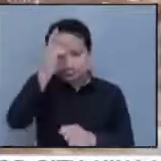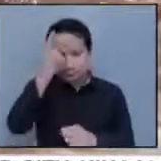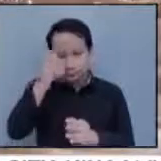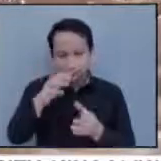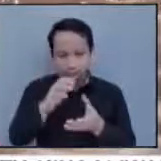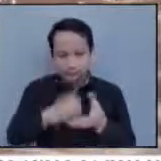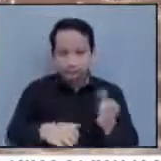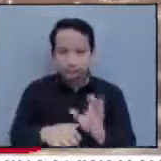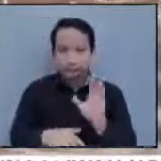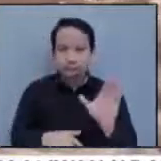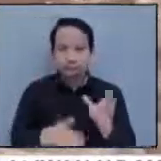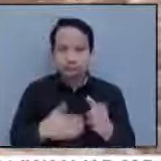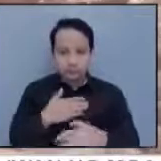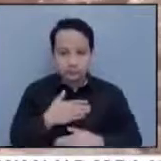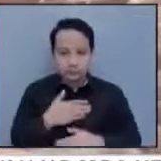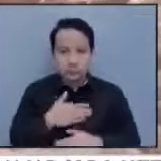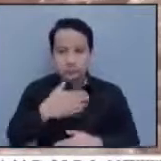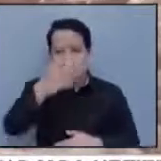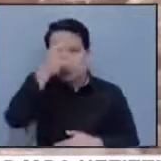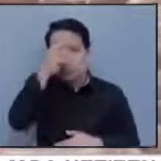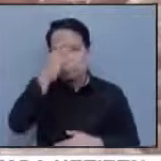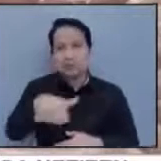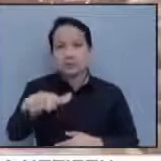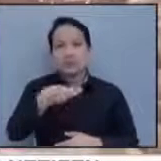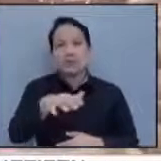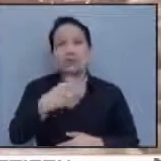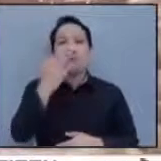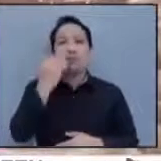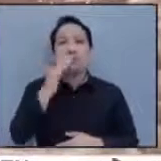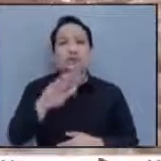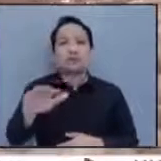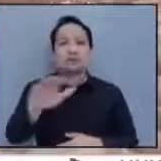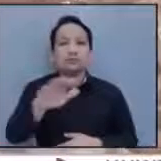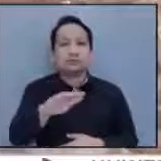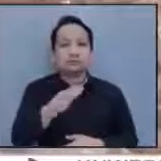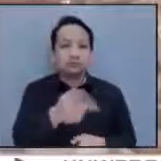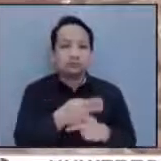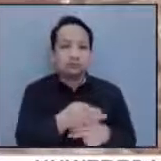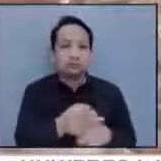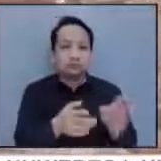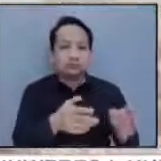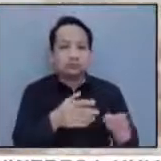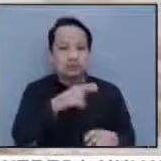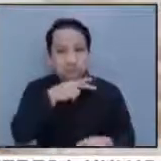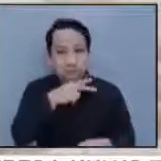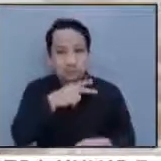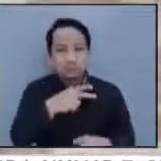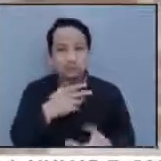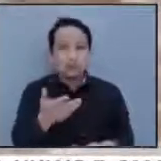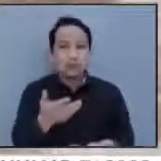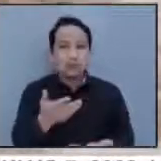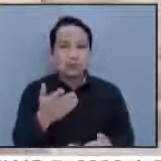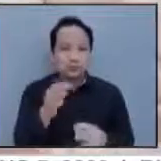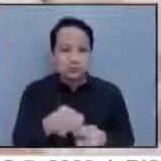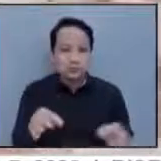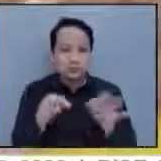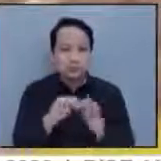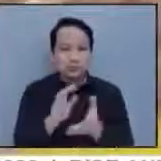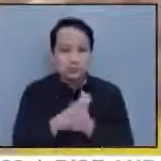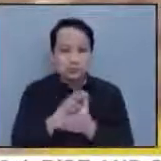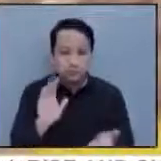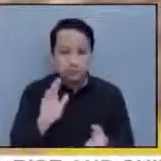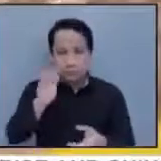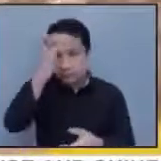ang bentahan ng manok dahil sa takot ng mga mamimili sa virus. Kaya ngayon, mahal na ang manok, matumal